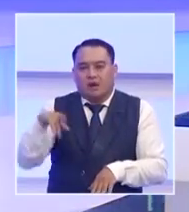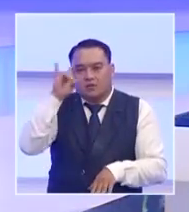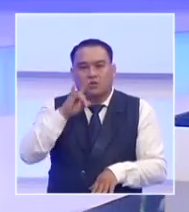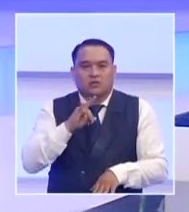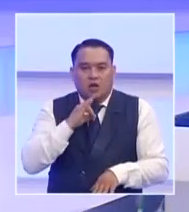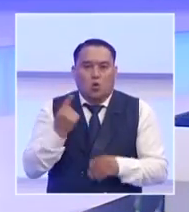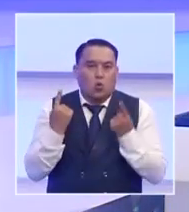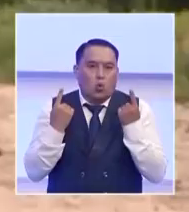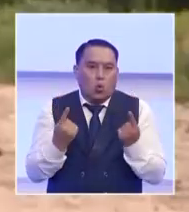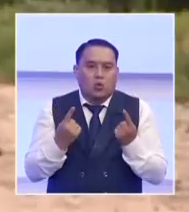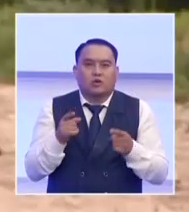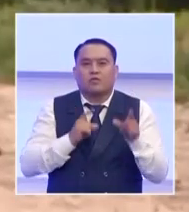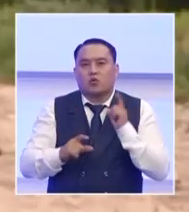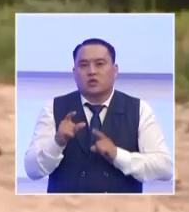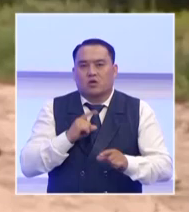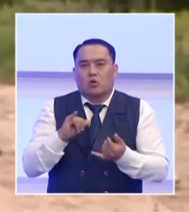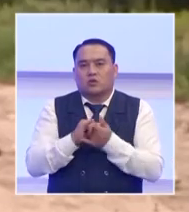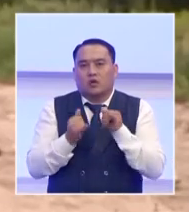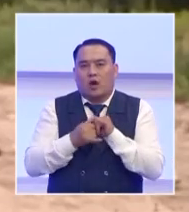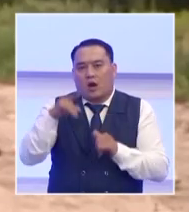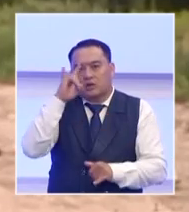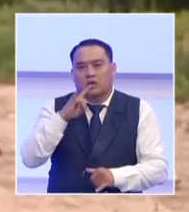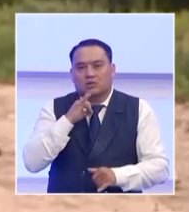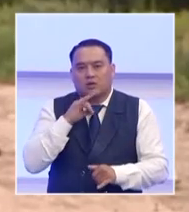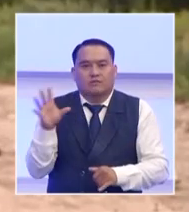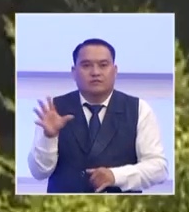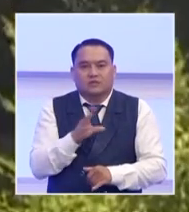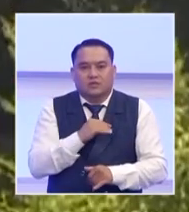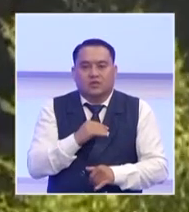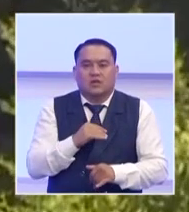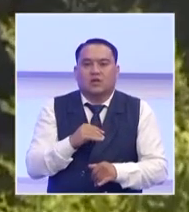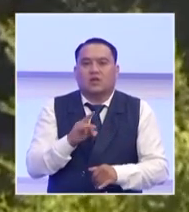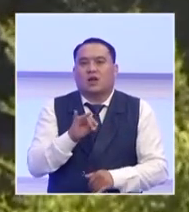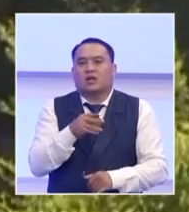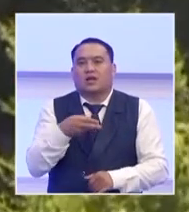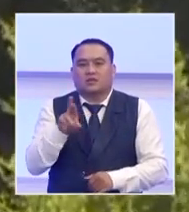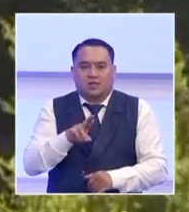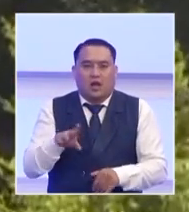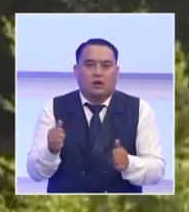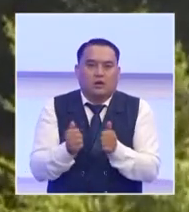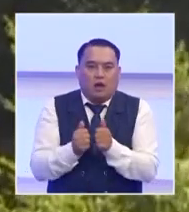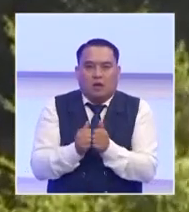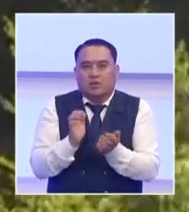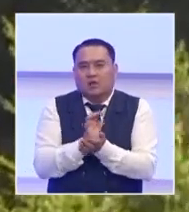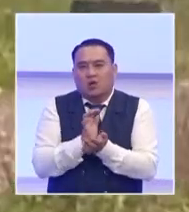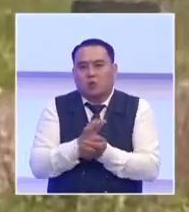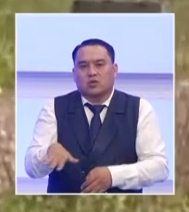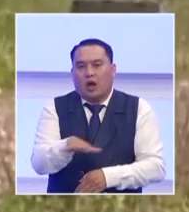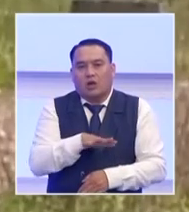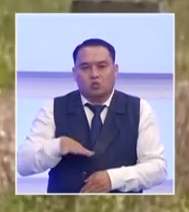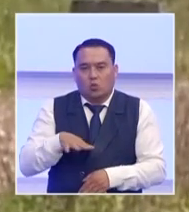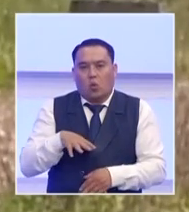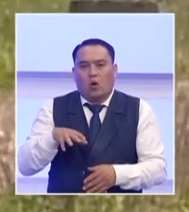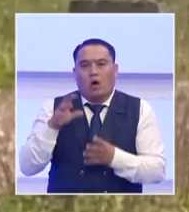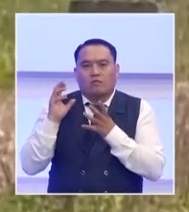один из крупных университетов восточного казахстана находится практически в эпицентре радиации на загрязненной территории расположены